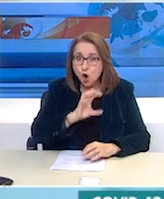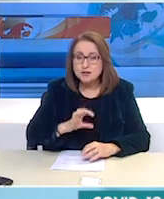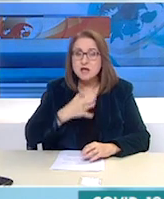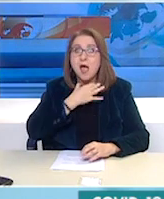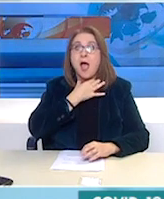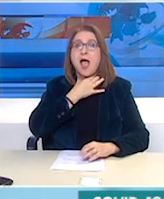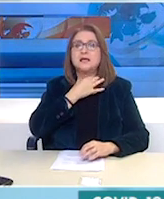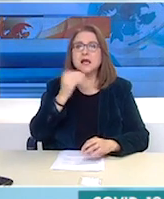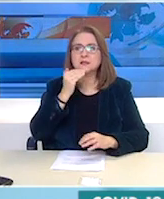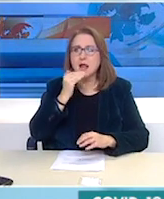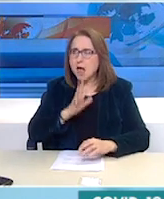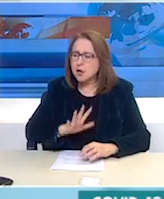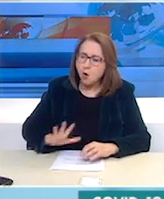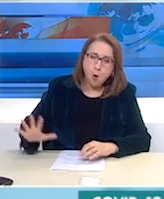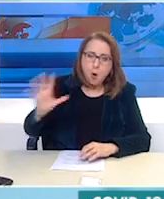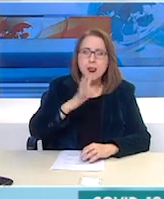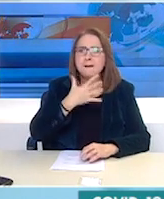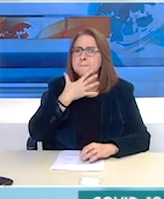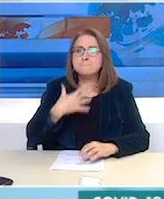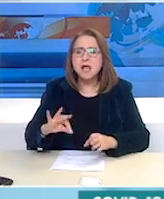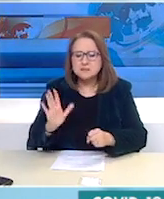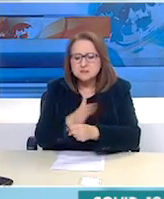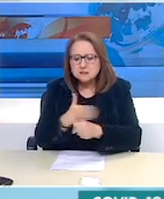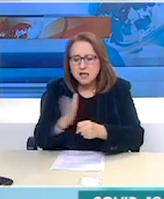έκτακτης ανάγκης και ομοσπονδιακής καταστροφής.